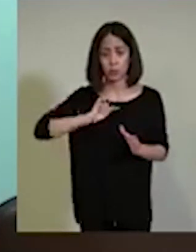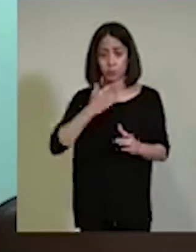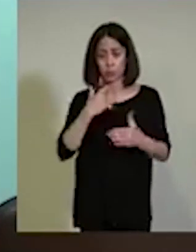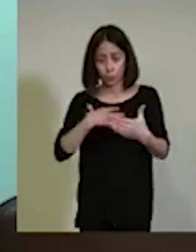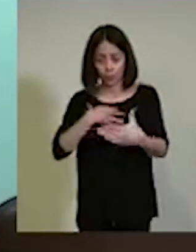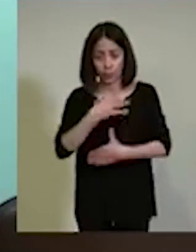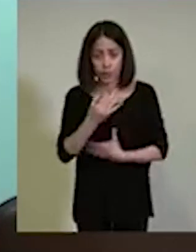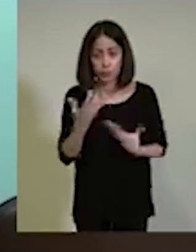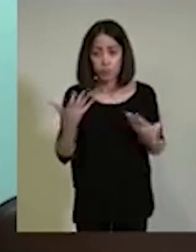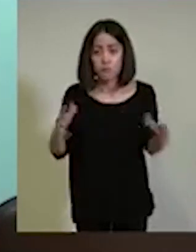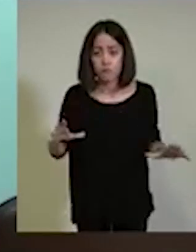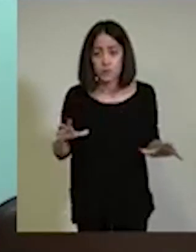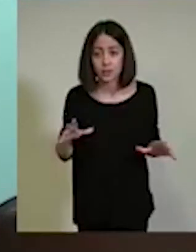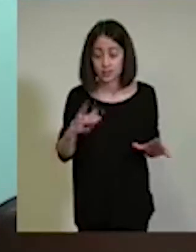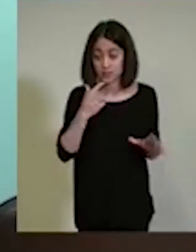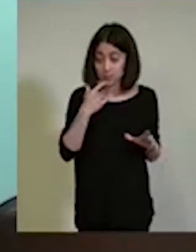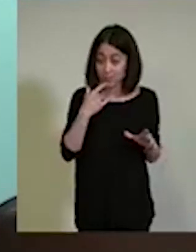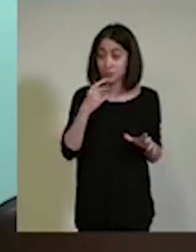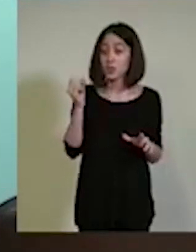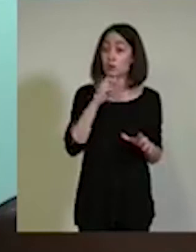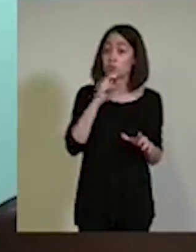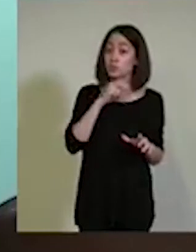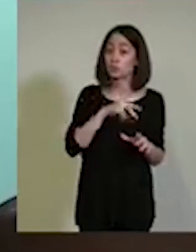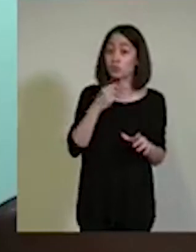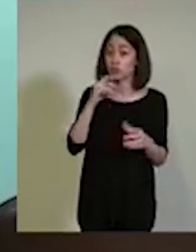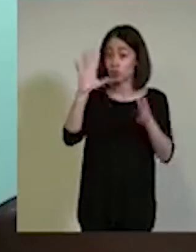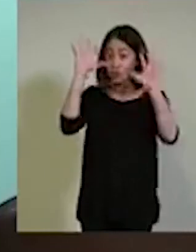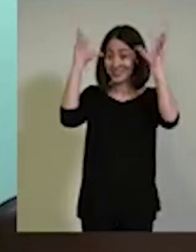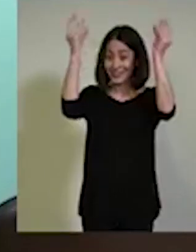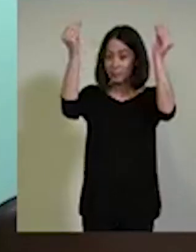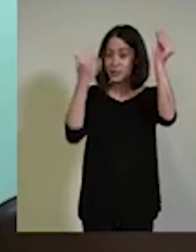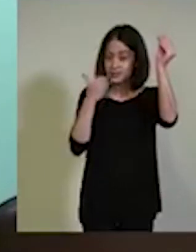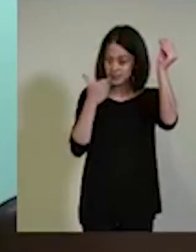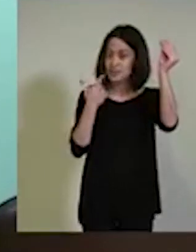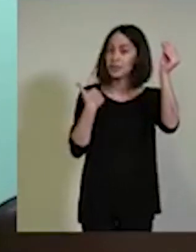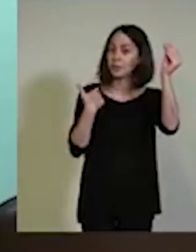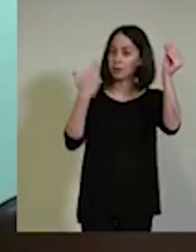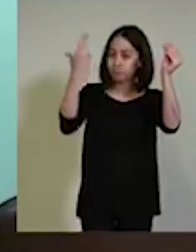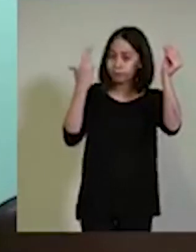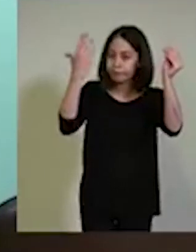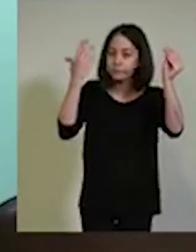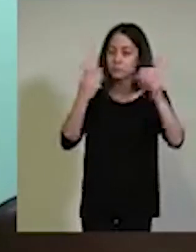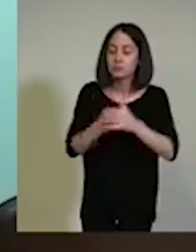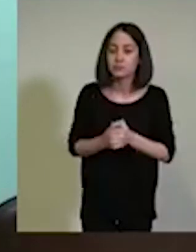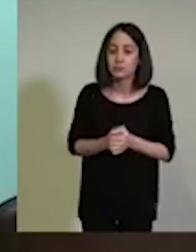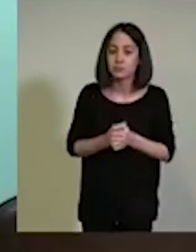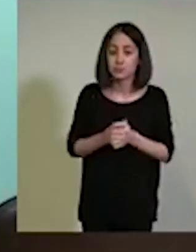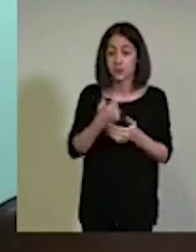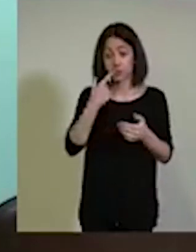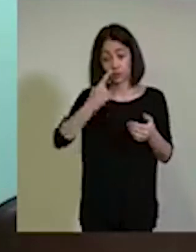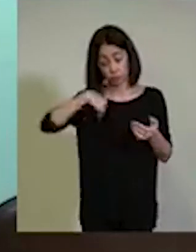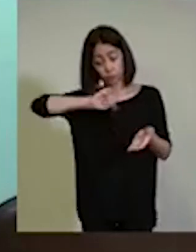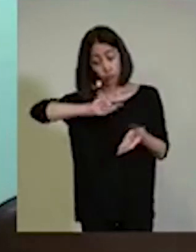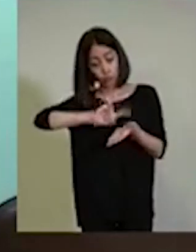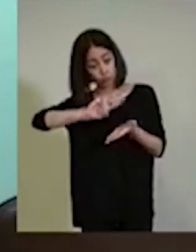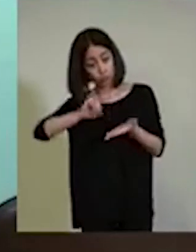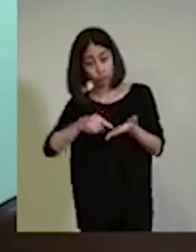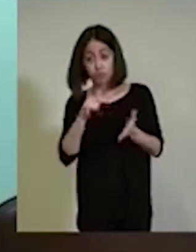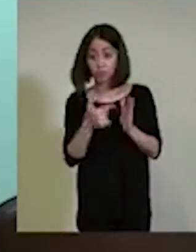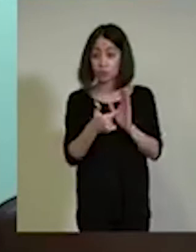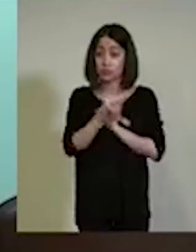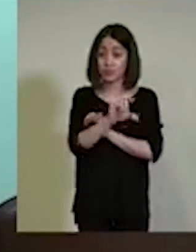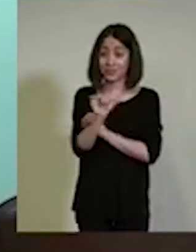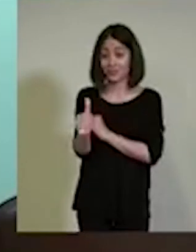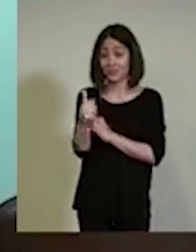décrété l'urgence climatique et, naturellement, en droite ligne, notre budget 2021 reflètera